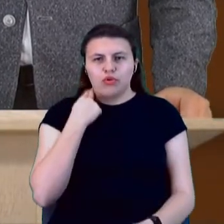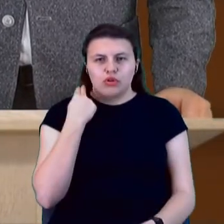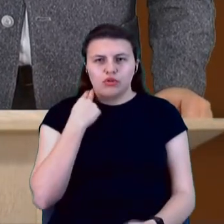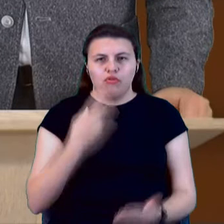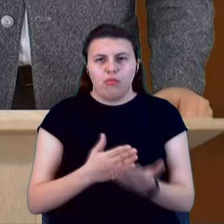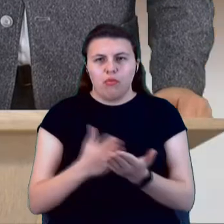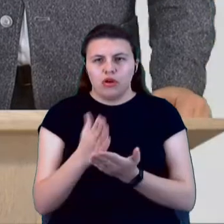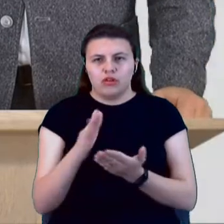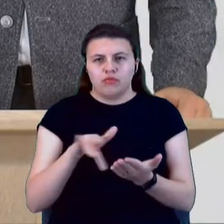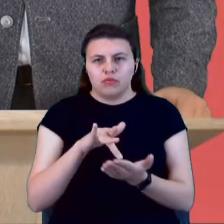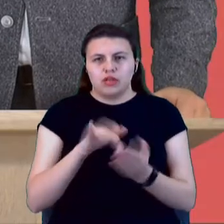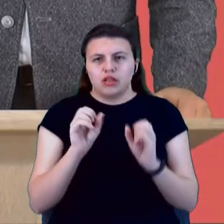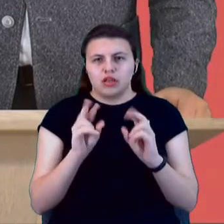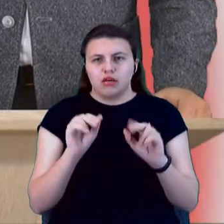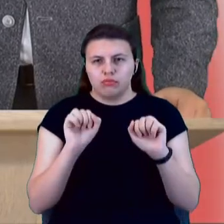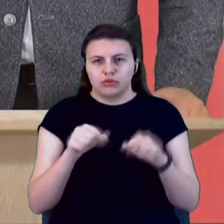може